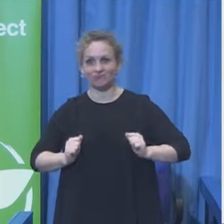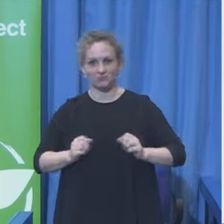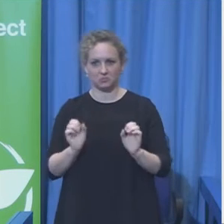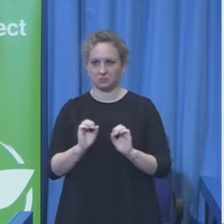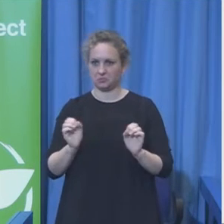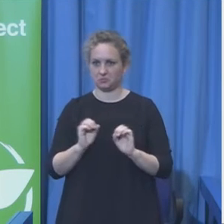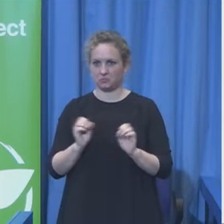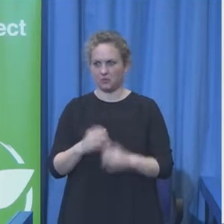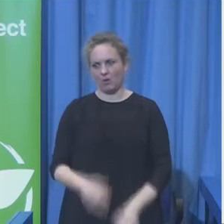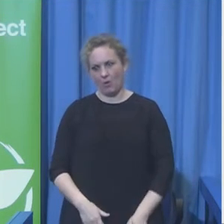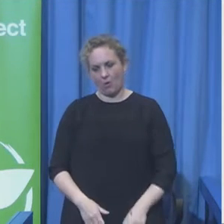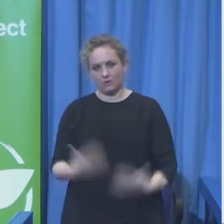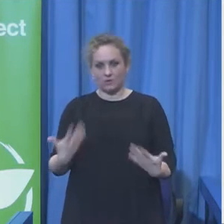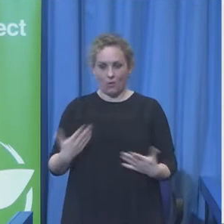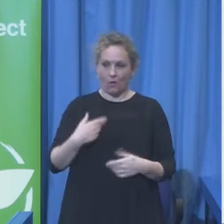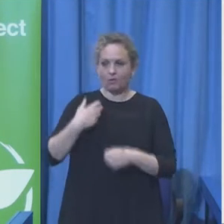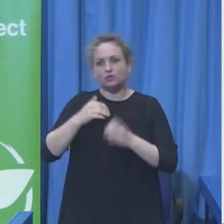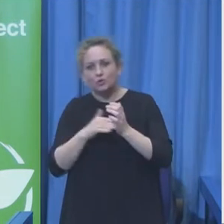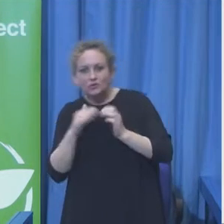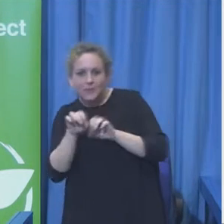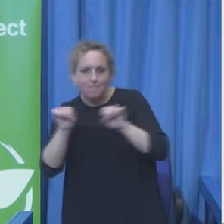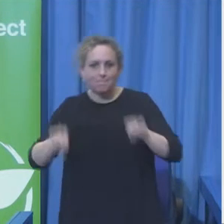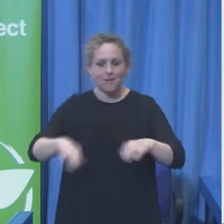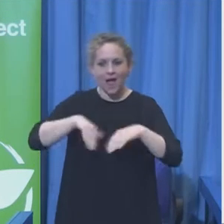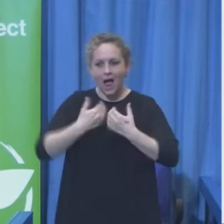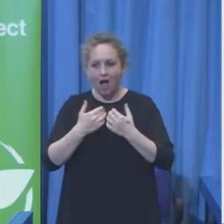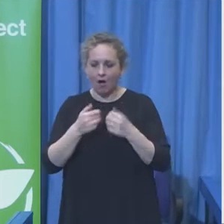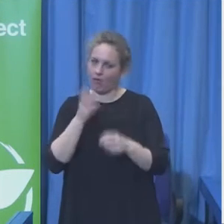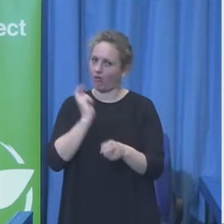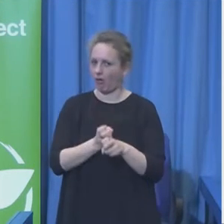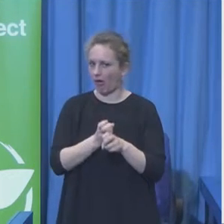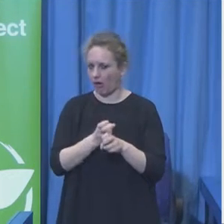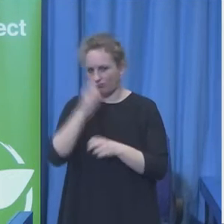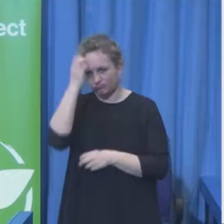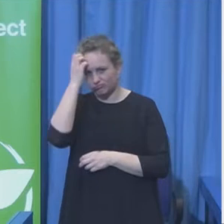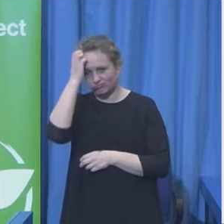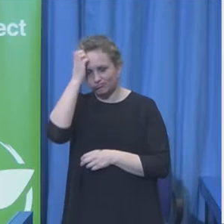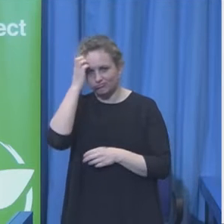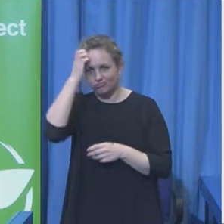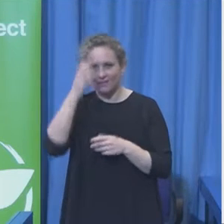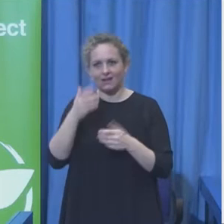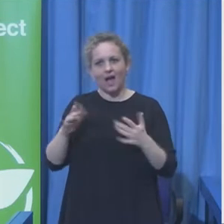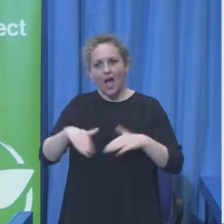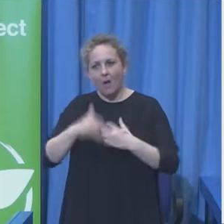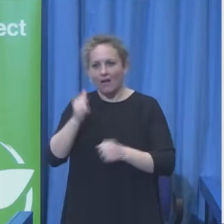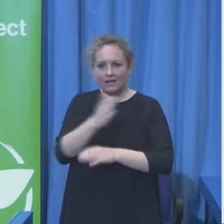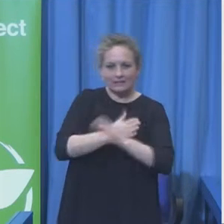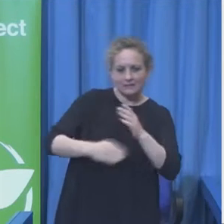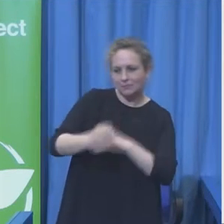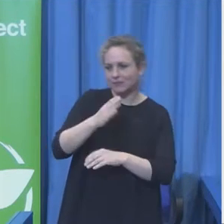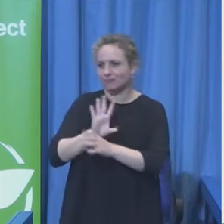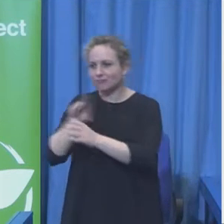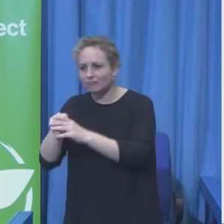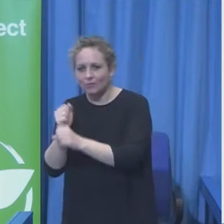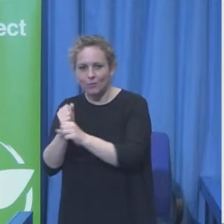od osób z niepełnosprawnościami. Ograniczony dostęp do wczesnej